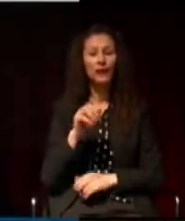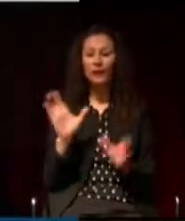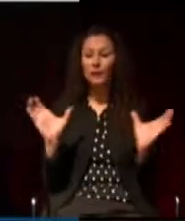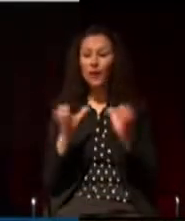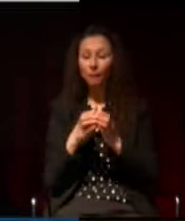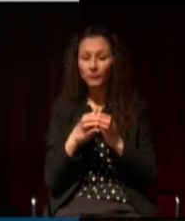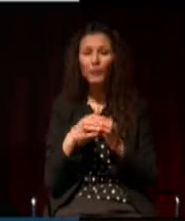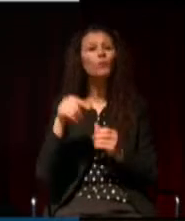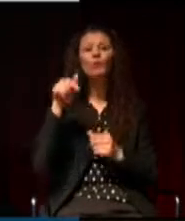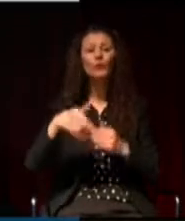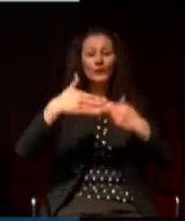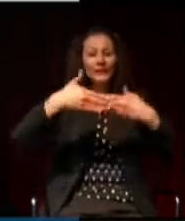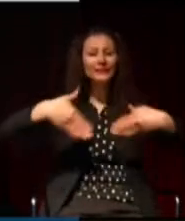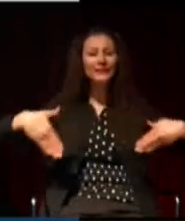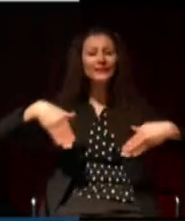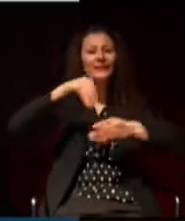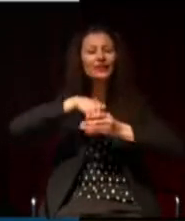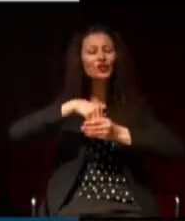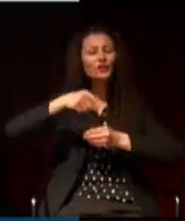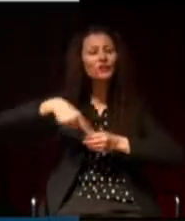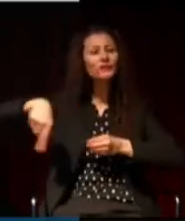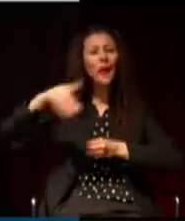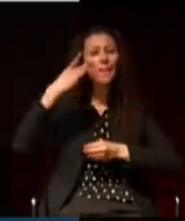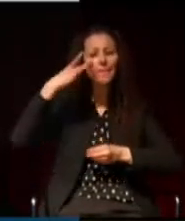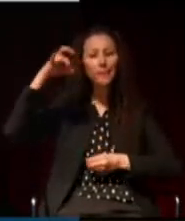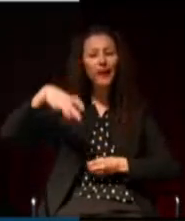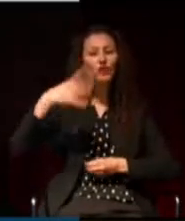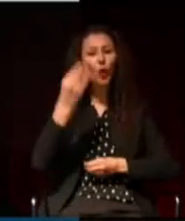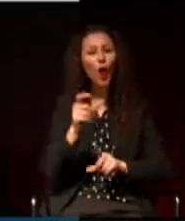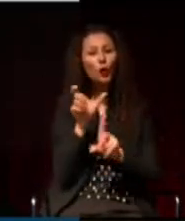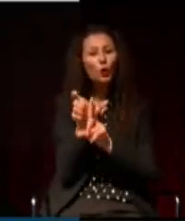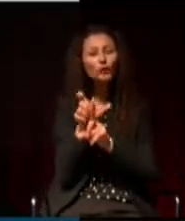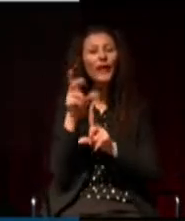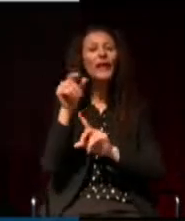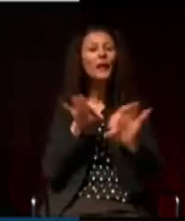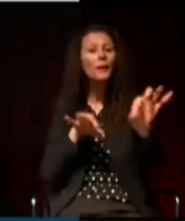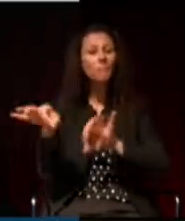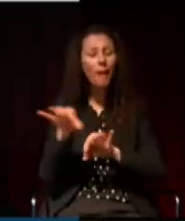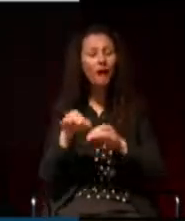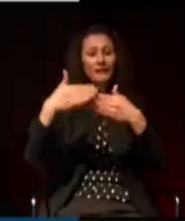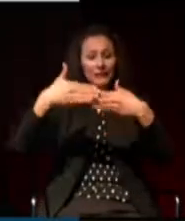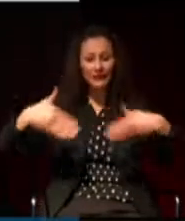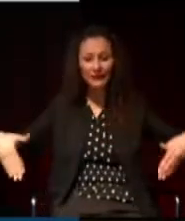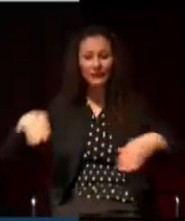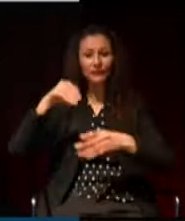Kapsamı ise bu sınır içerisinde, bu belirlenecek olan korunacak imar planı sınırı